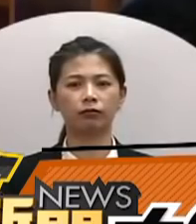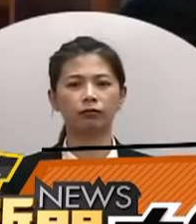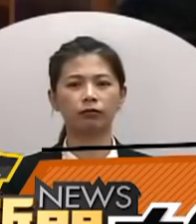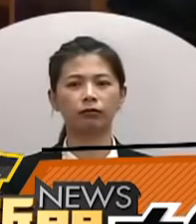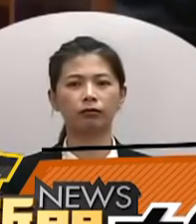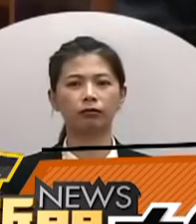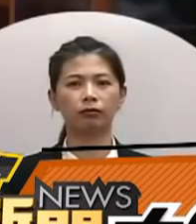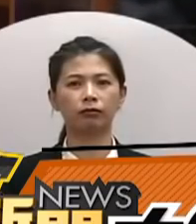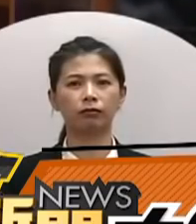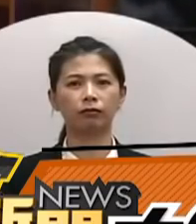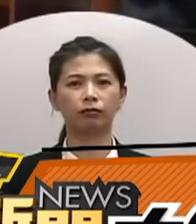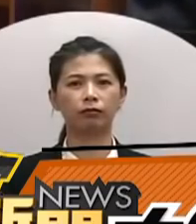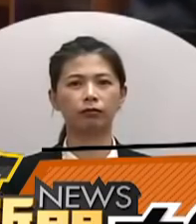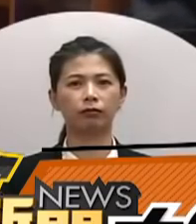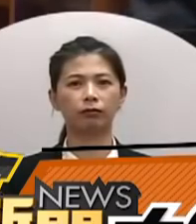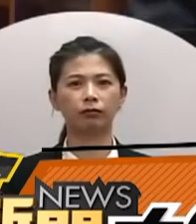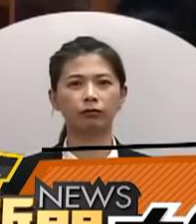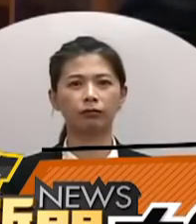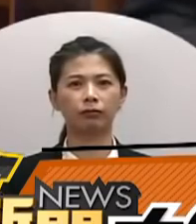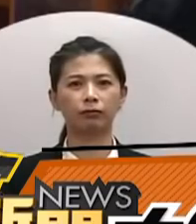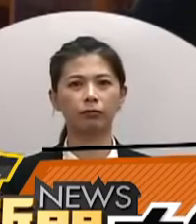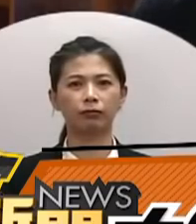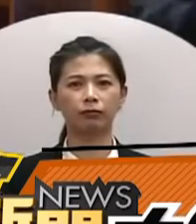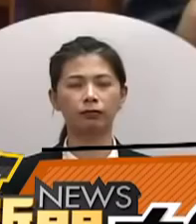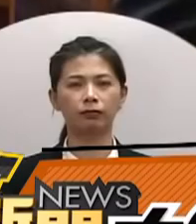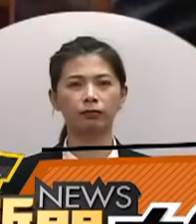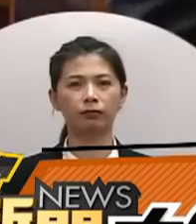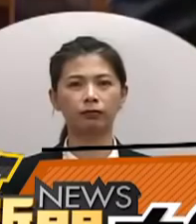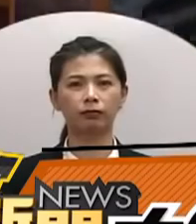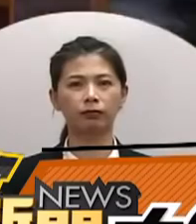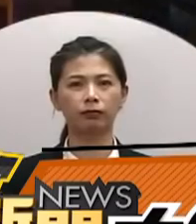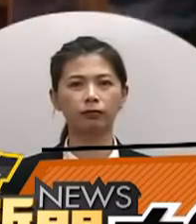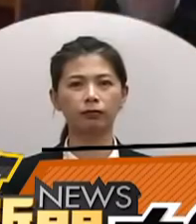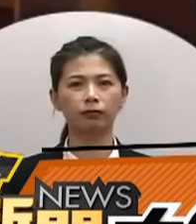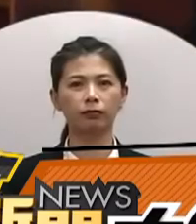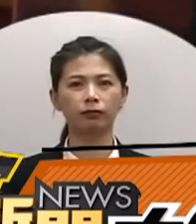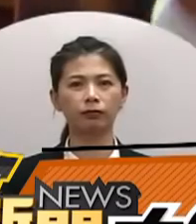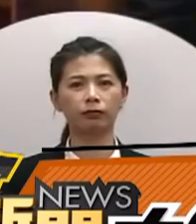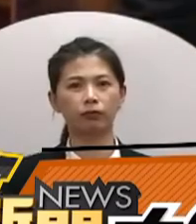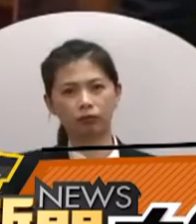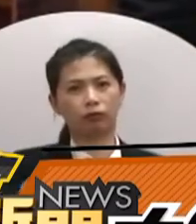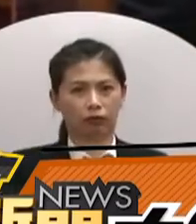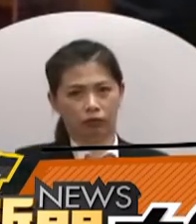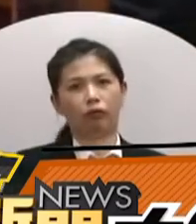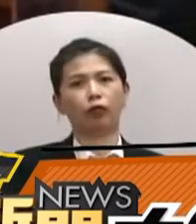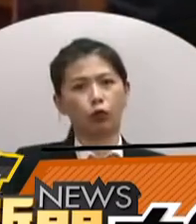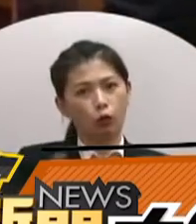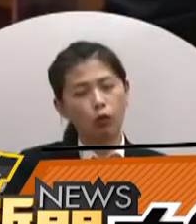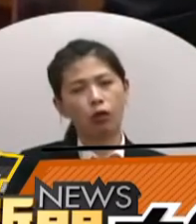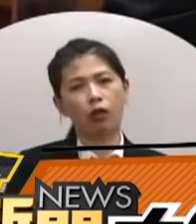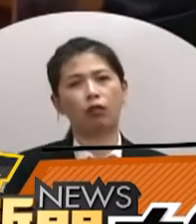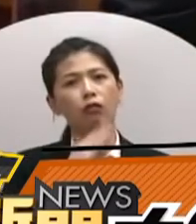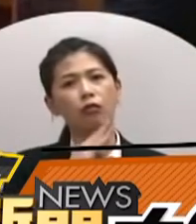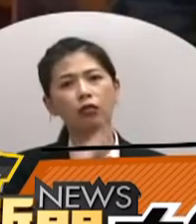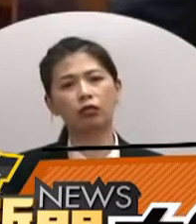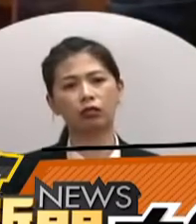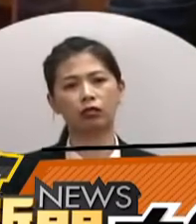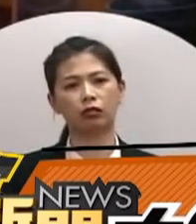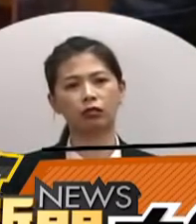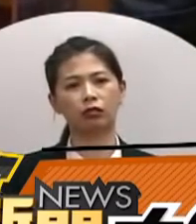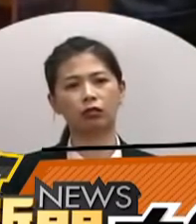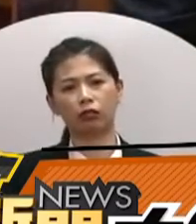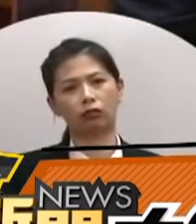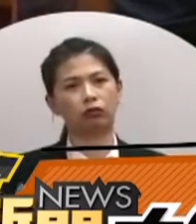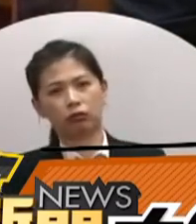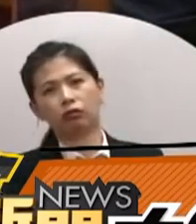我们今天为这块土地，台湾不管被谁打，2300万人都会团结。 我们在这里就保卫台湾， 但是你们告诉我，怎么样保卫台湾？ 你这